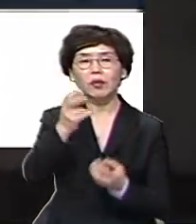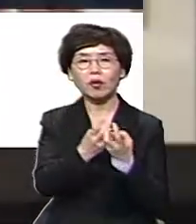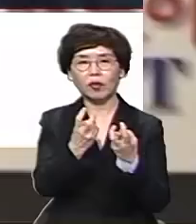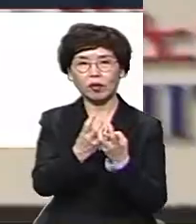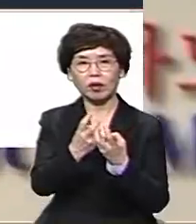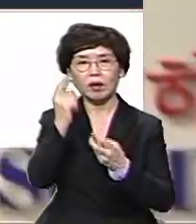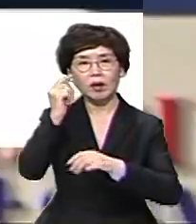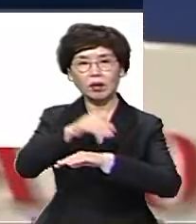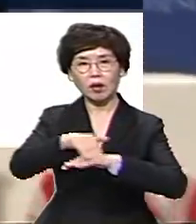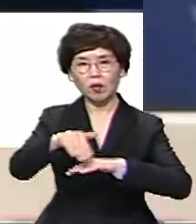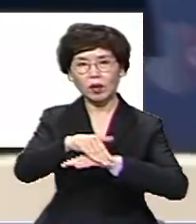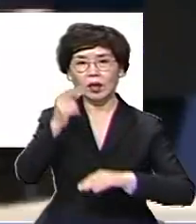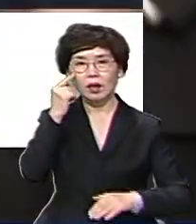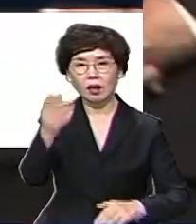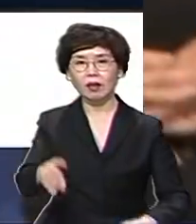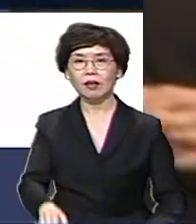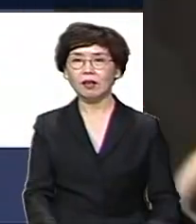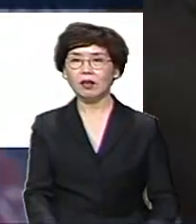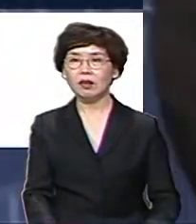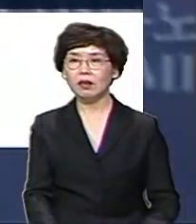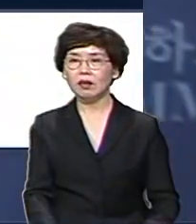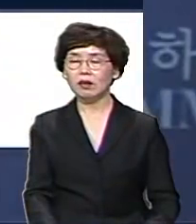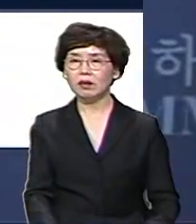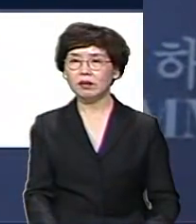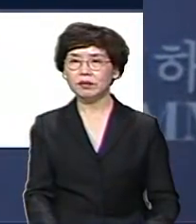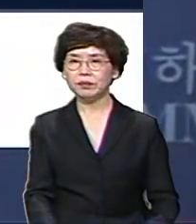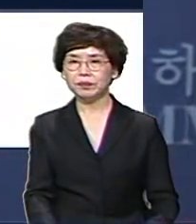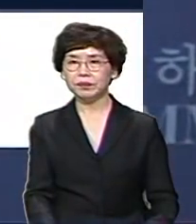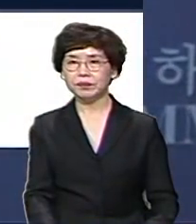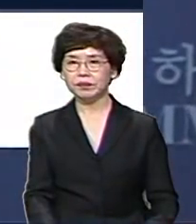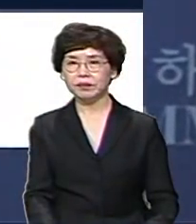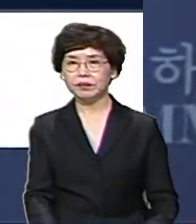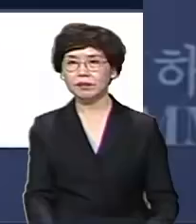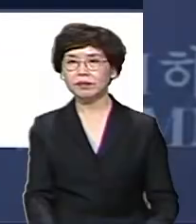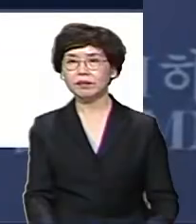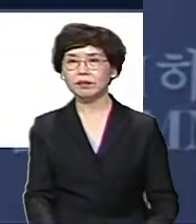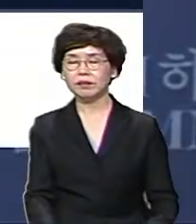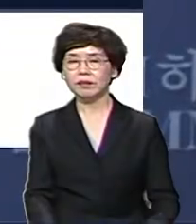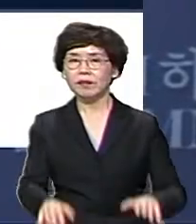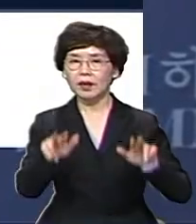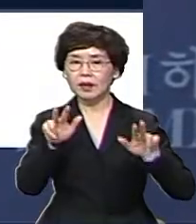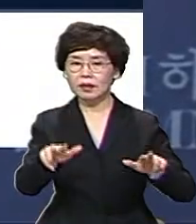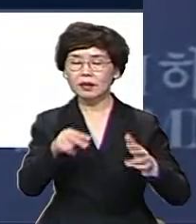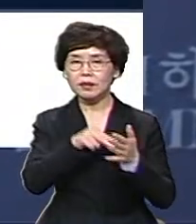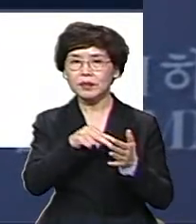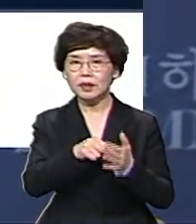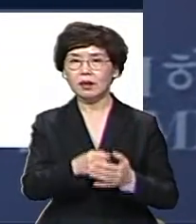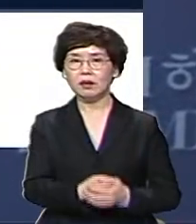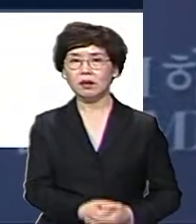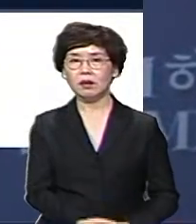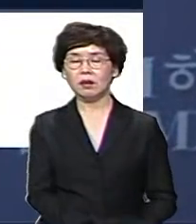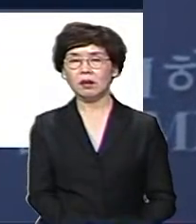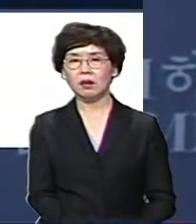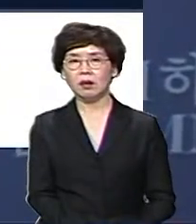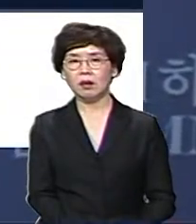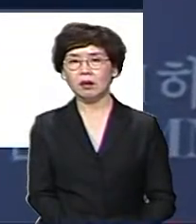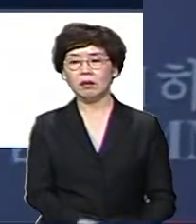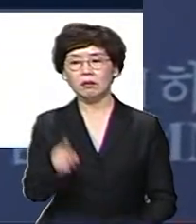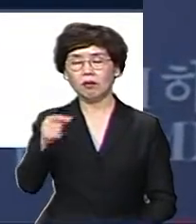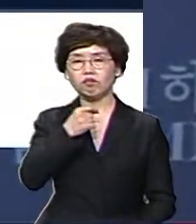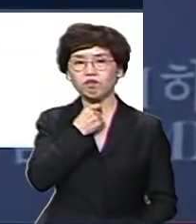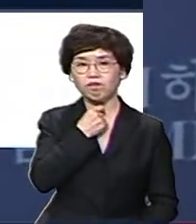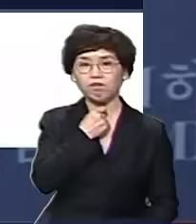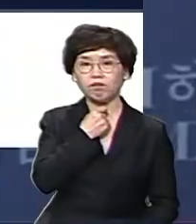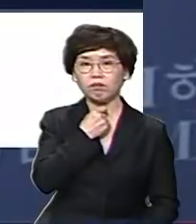겁니까? 미국은 어떻게 앞으로는 어떻게 할 것인가? 어떤 시점에 가면은